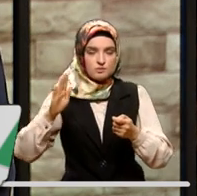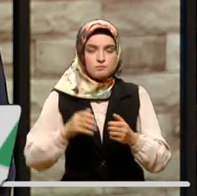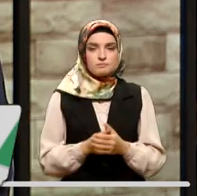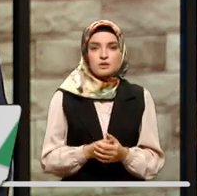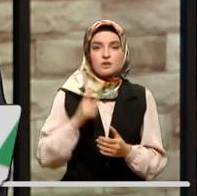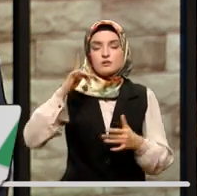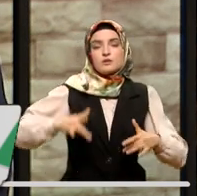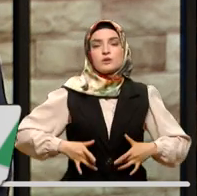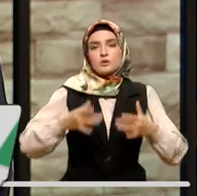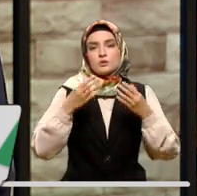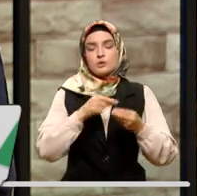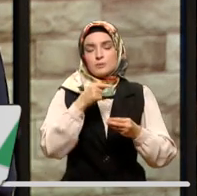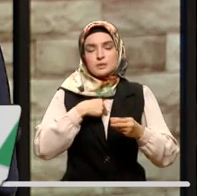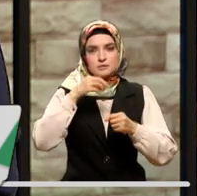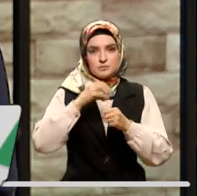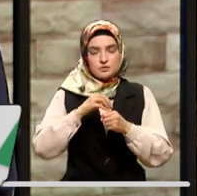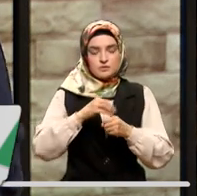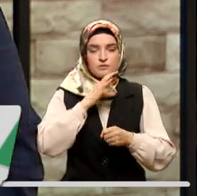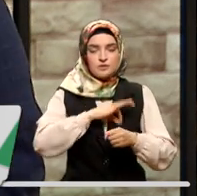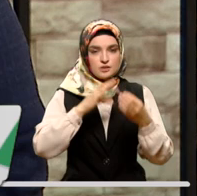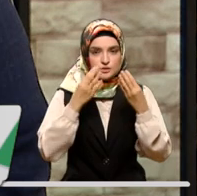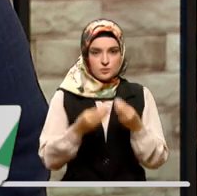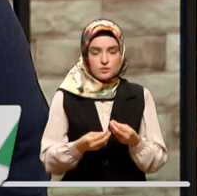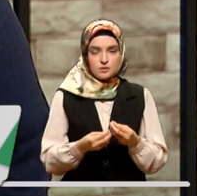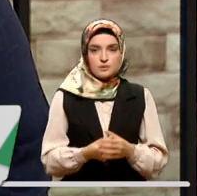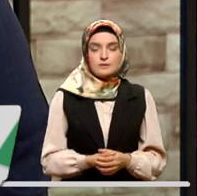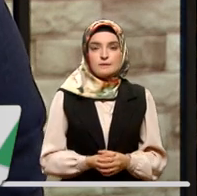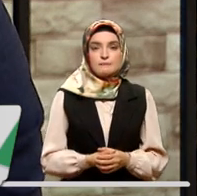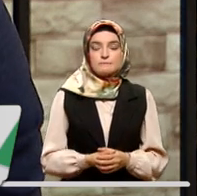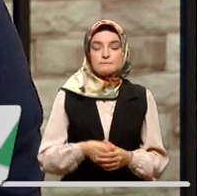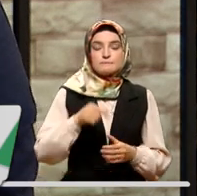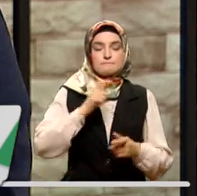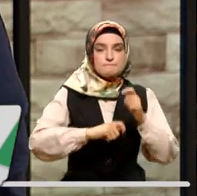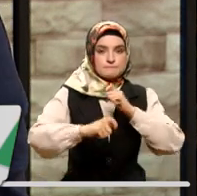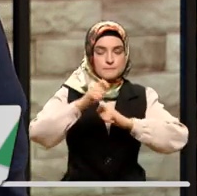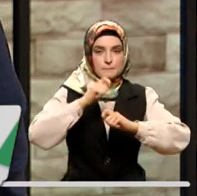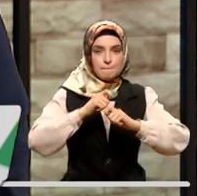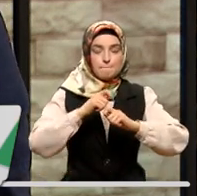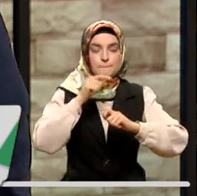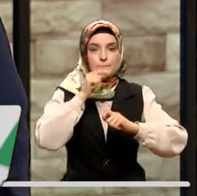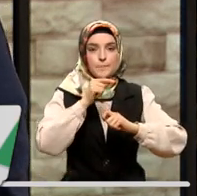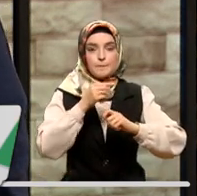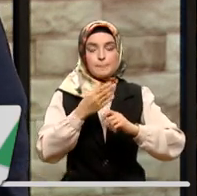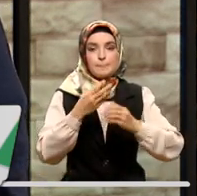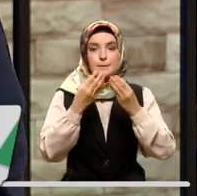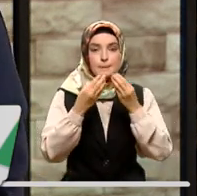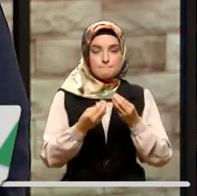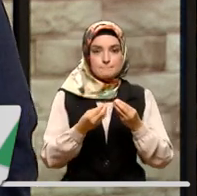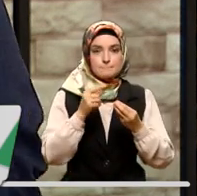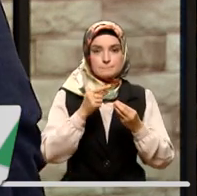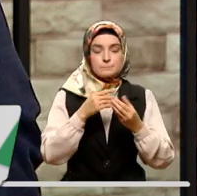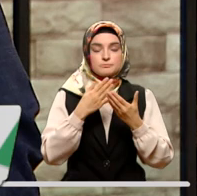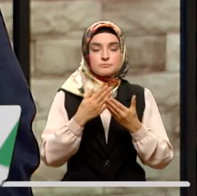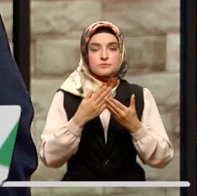Ama kazançlı oldu bizim için o yatılı kursları. Ben uygulama esaslarımıza da adını geçirdiğimiz birkaç atölyeden bahsetmek